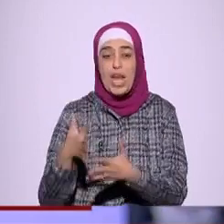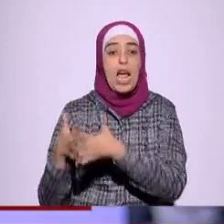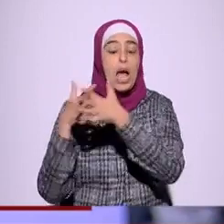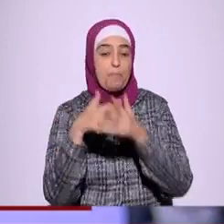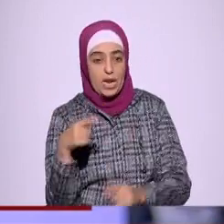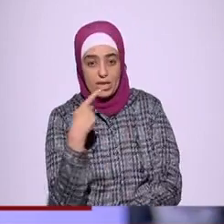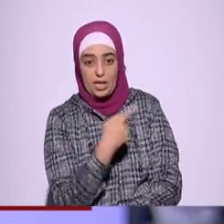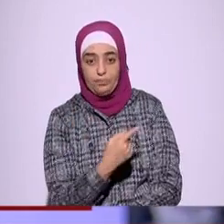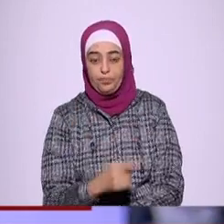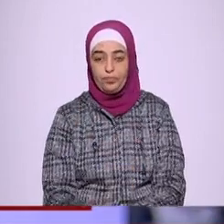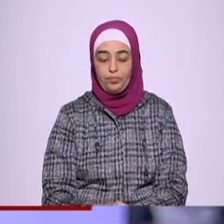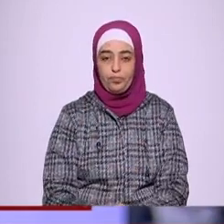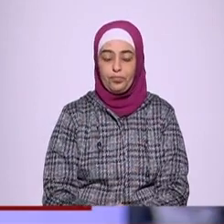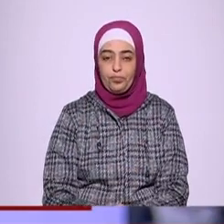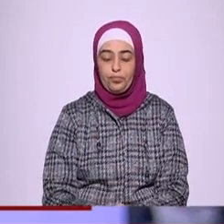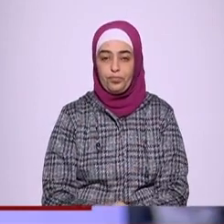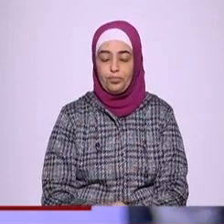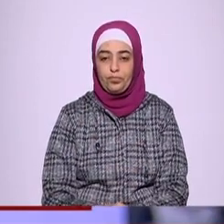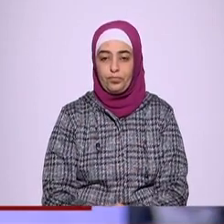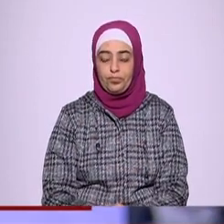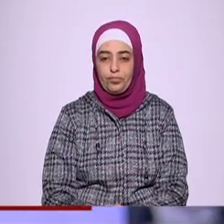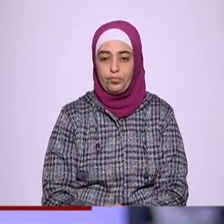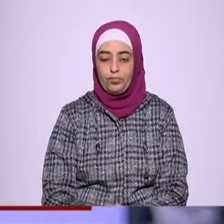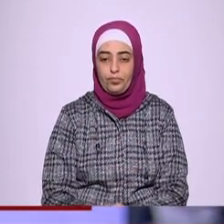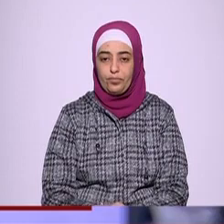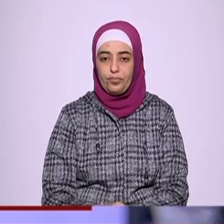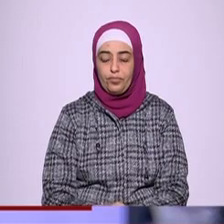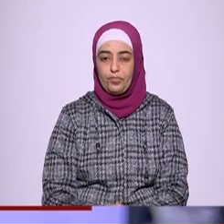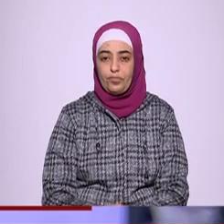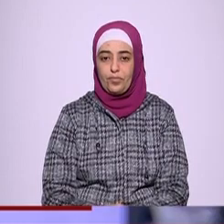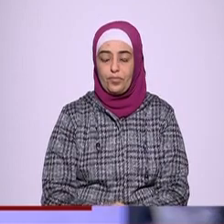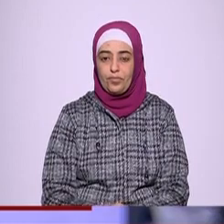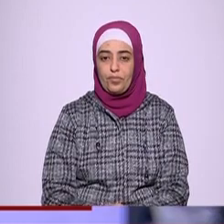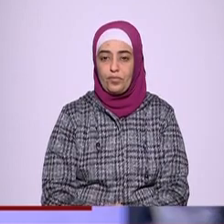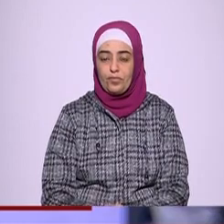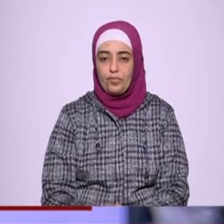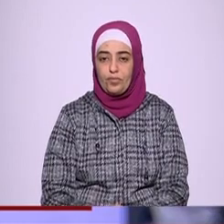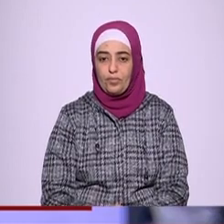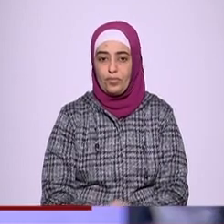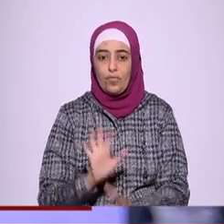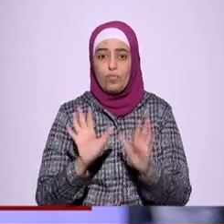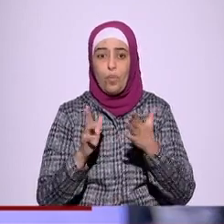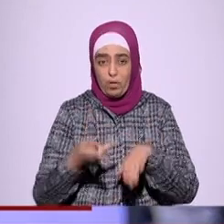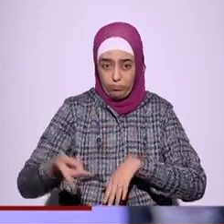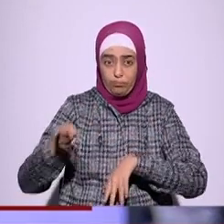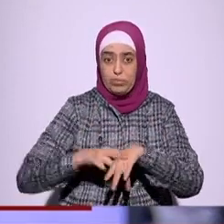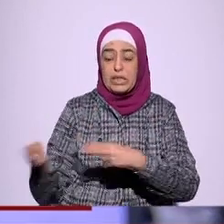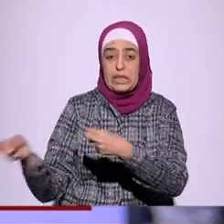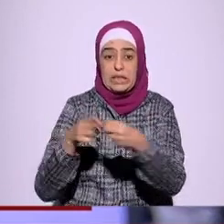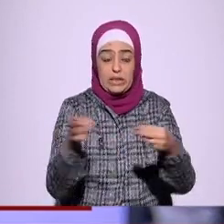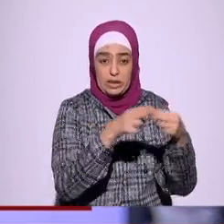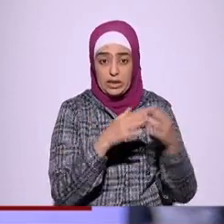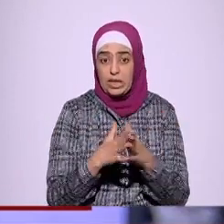المتحدة. إلى أي مدى يمكن القول بأن هناك نقطة عودة إلى المربع الأول مع اتخاذ